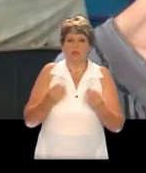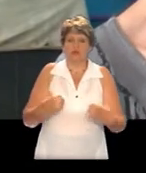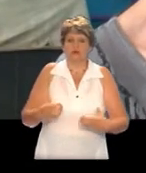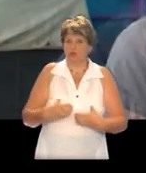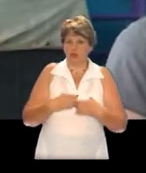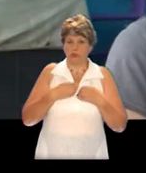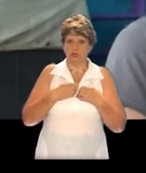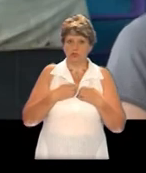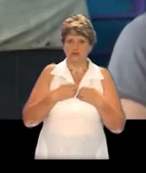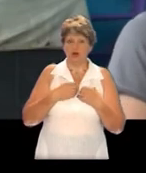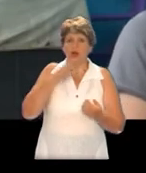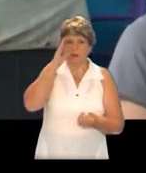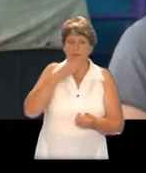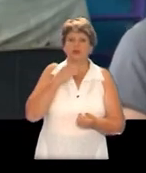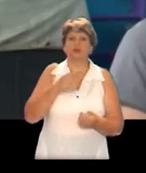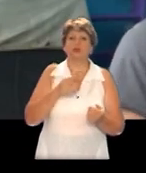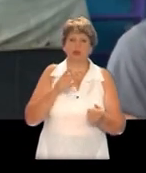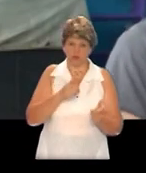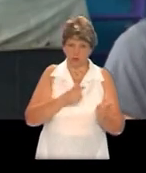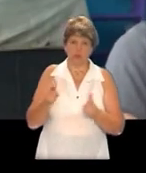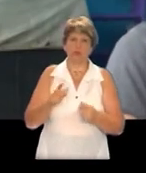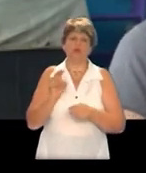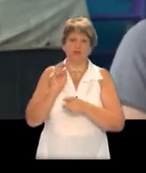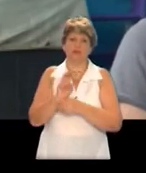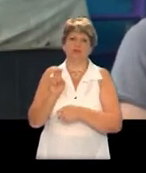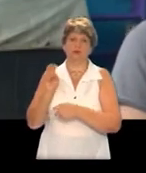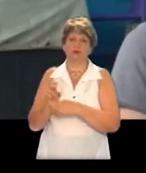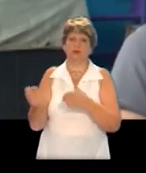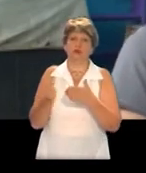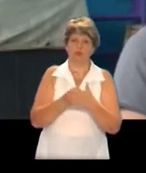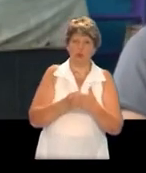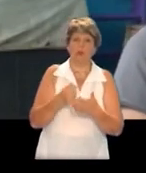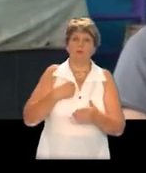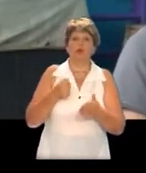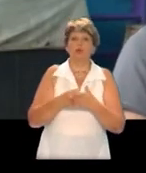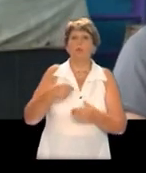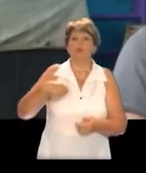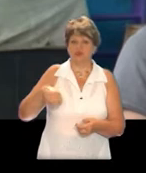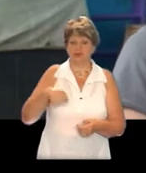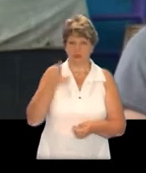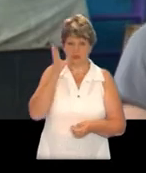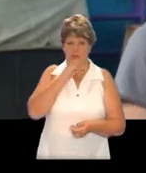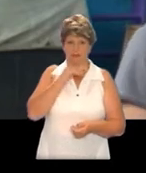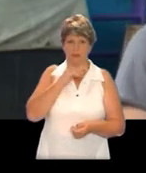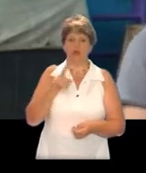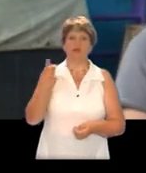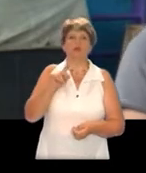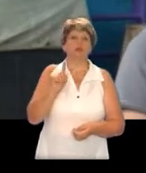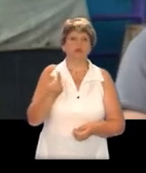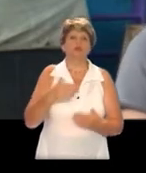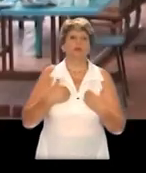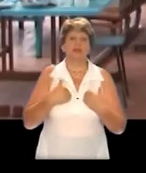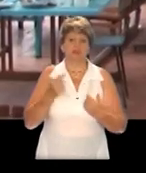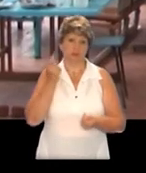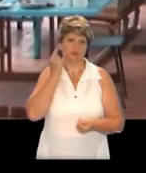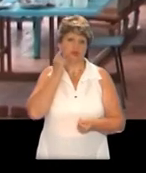жахнулася. Батьки готові йти і далі, і в районну адміністрацію. Треба буде, ми і до президента дійдемо, для того, щоб нас